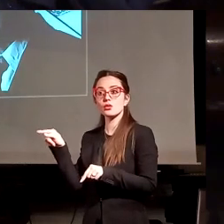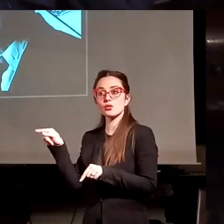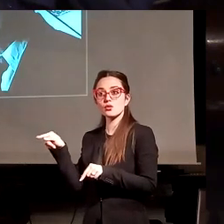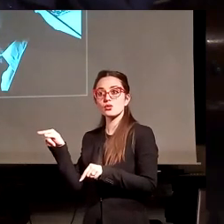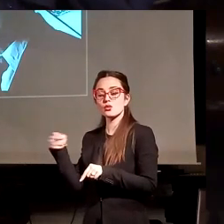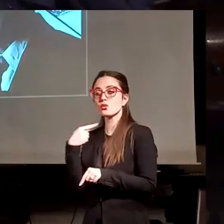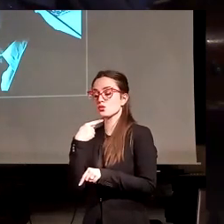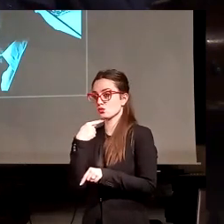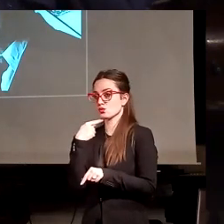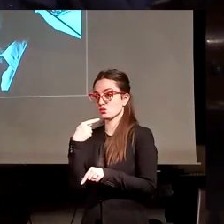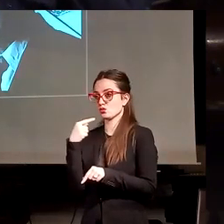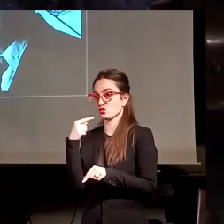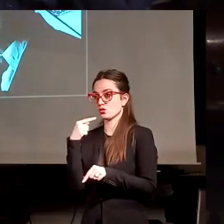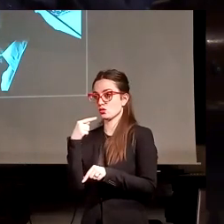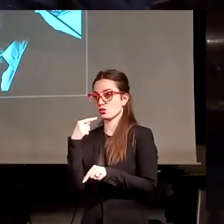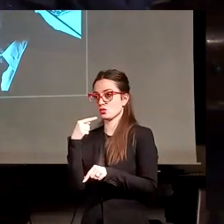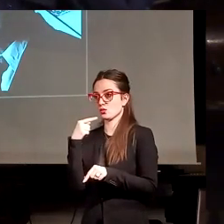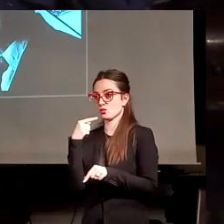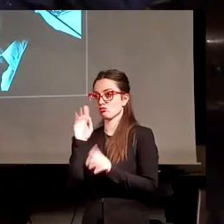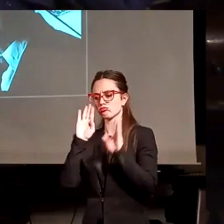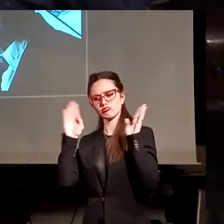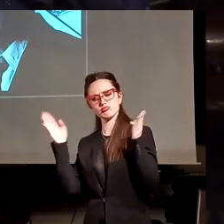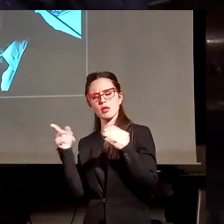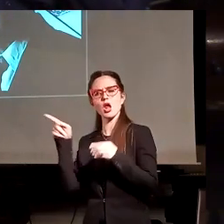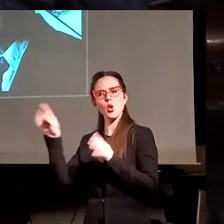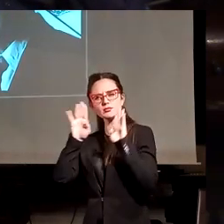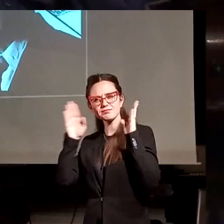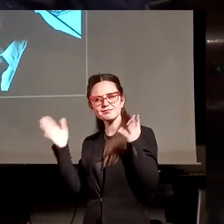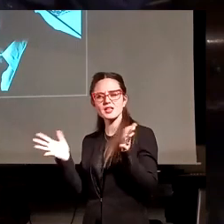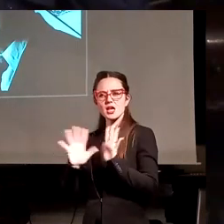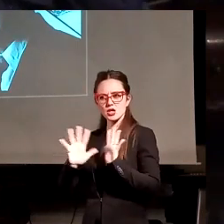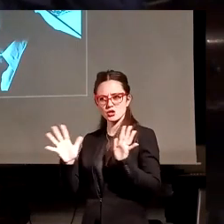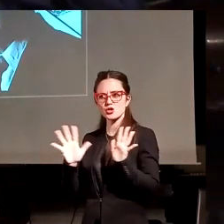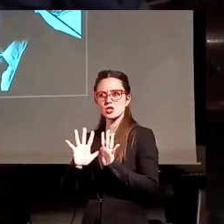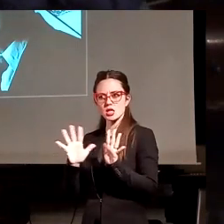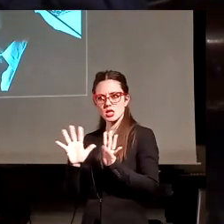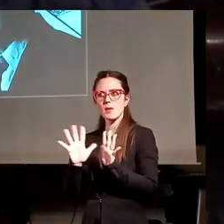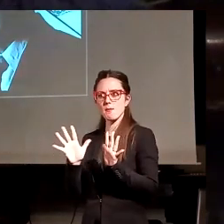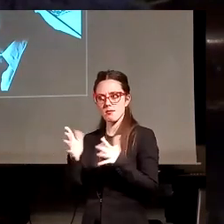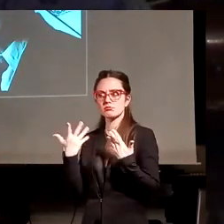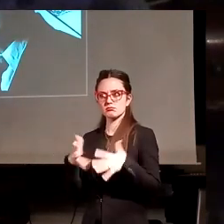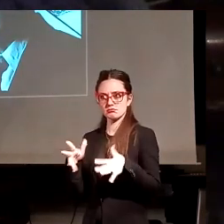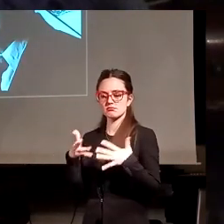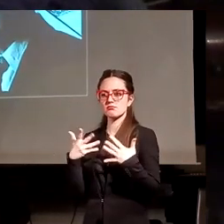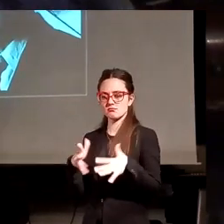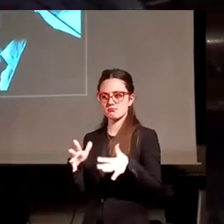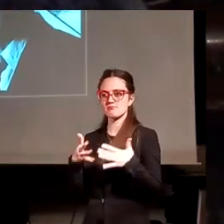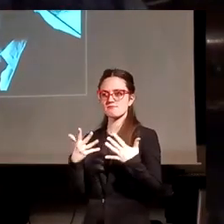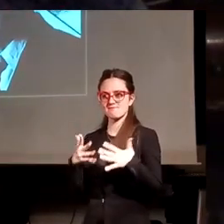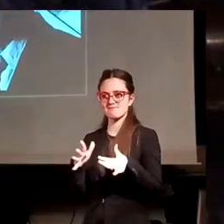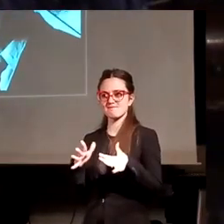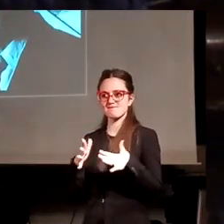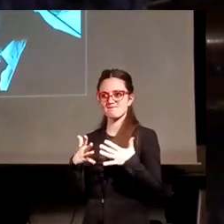del fatto che lui ha fatto il tassista in un film con susan sarandon tratta da neil simon subito dopo la moglie ha smesso